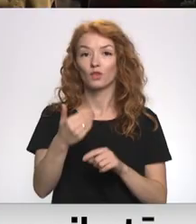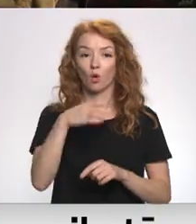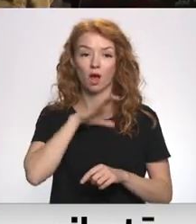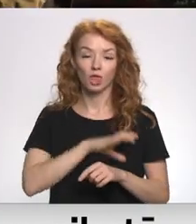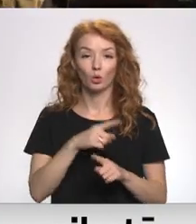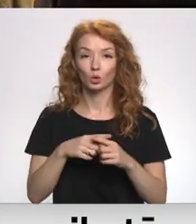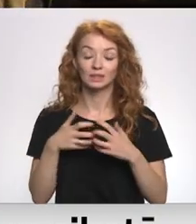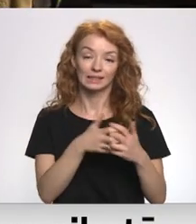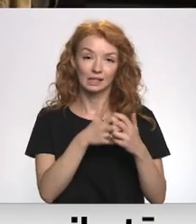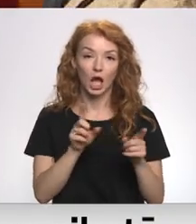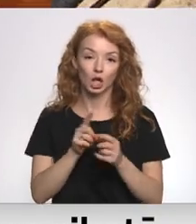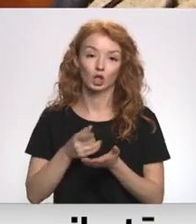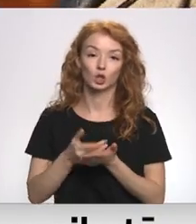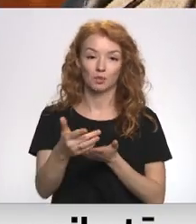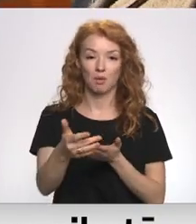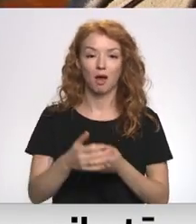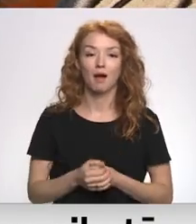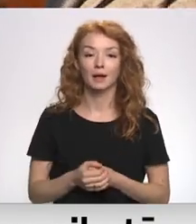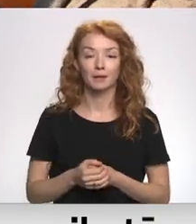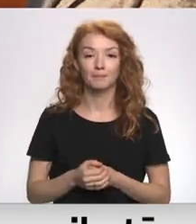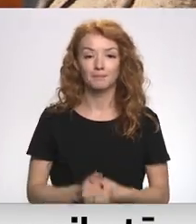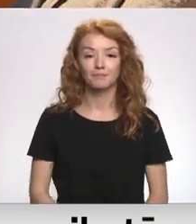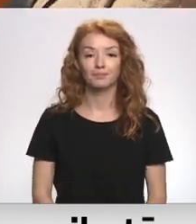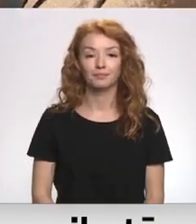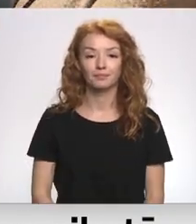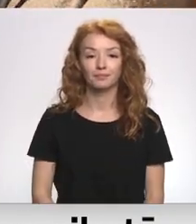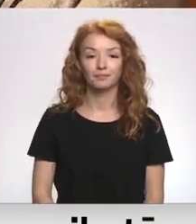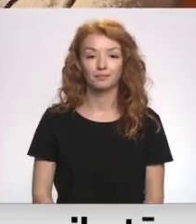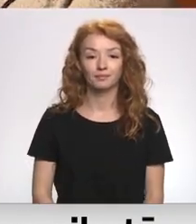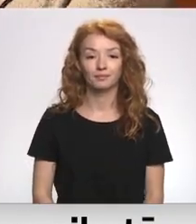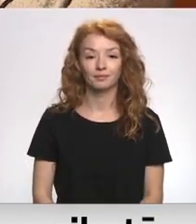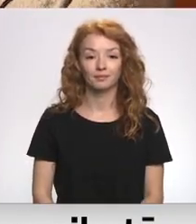un cīnīsies par to arī turpmāk. Madara Līcīte, Ainis Kupčs, Latvijas televīzija.